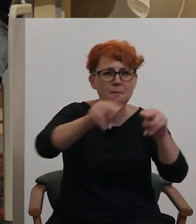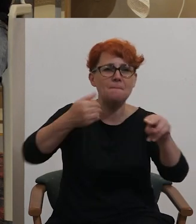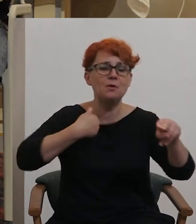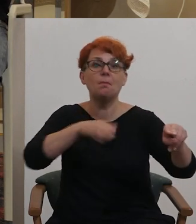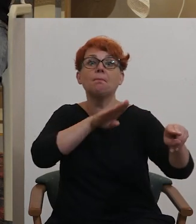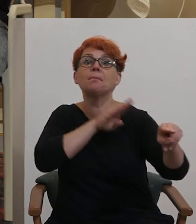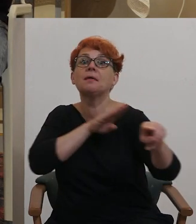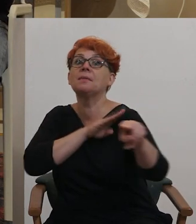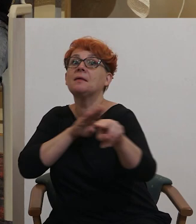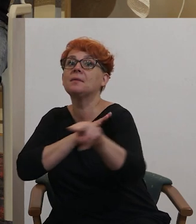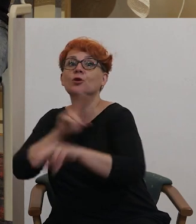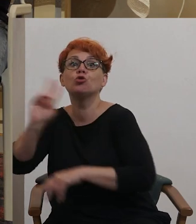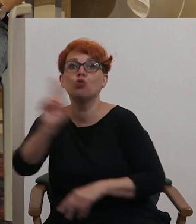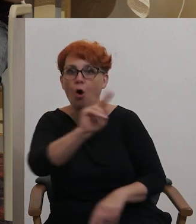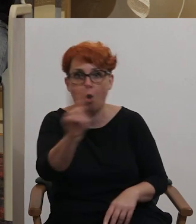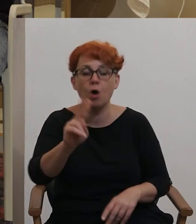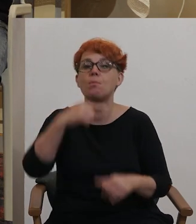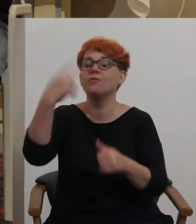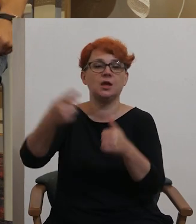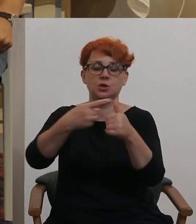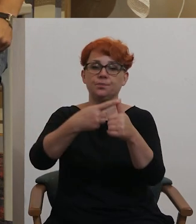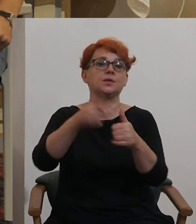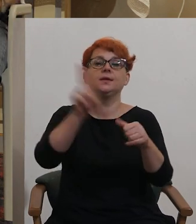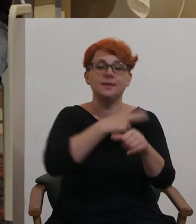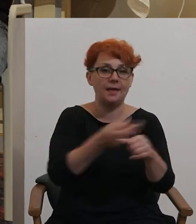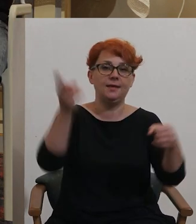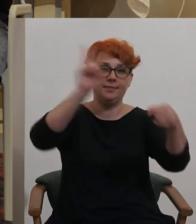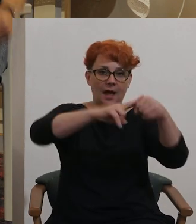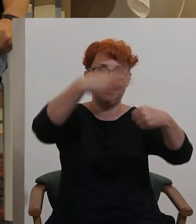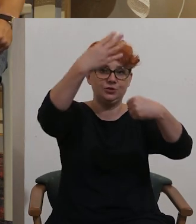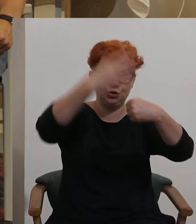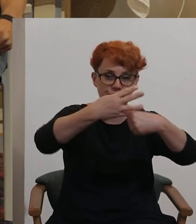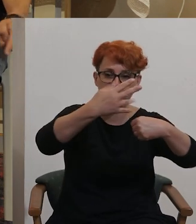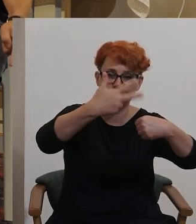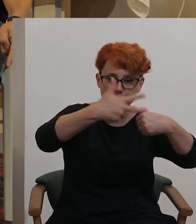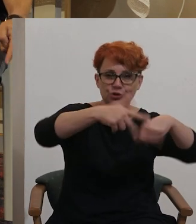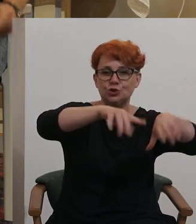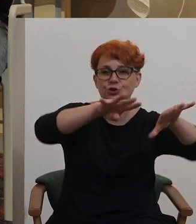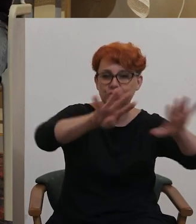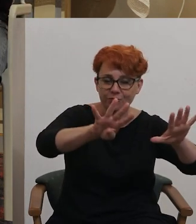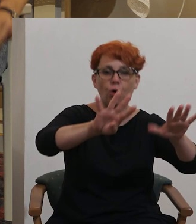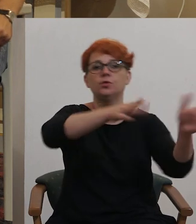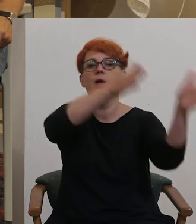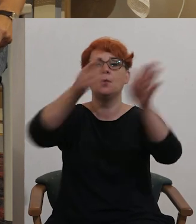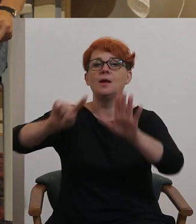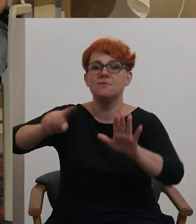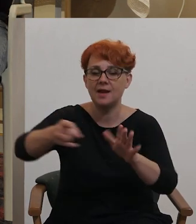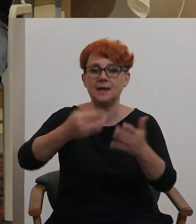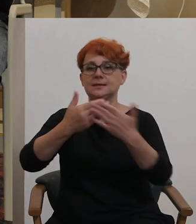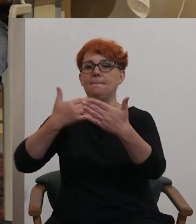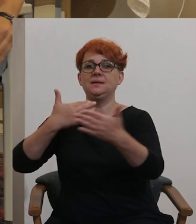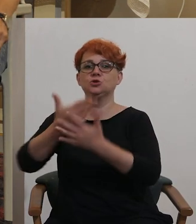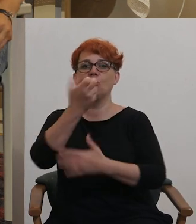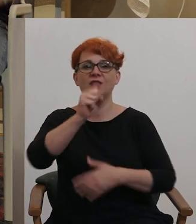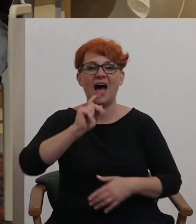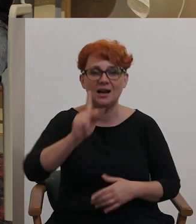uwaga, polegli. Zaczął wymieniać. W 1939, we Francji, pod Narwikiem,